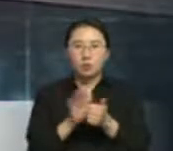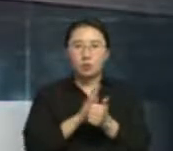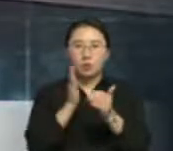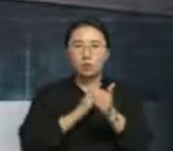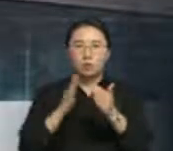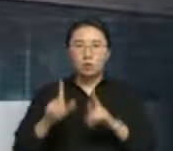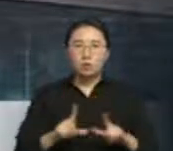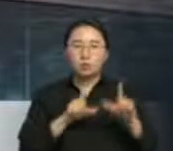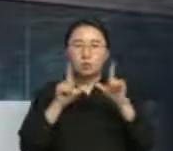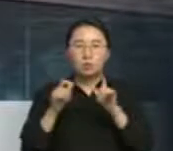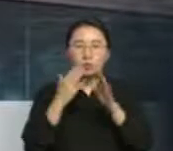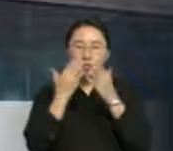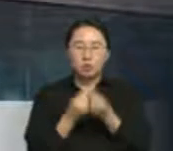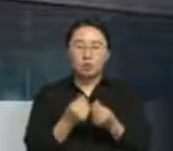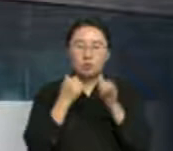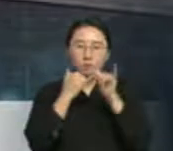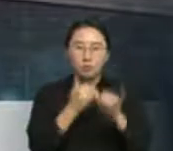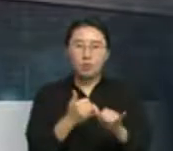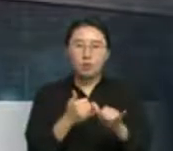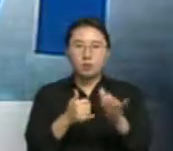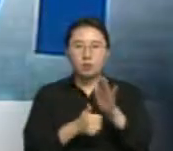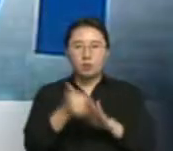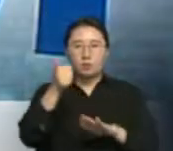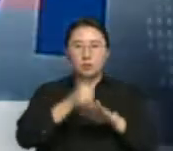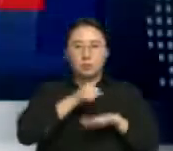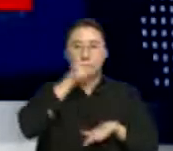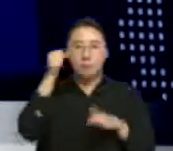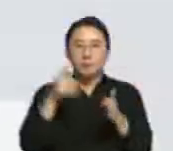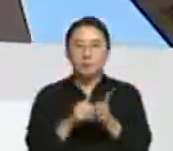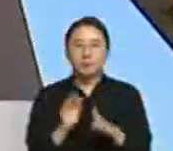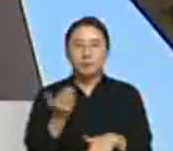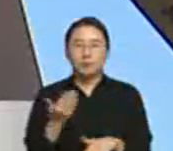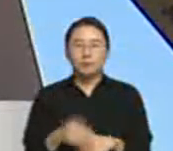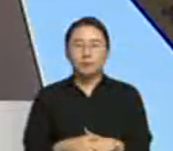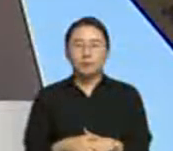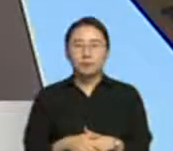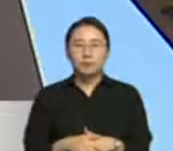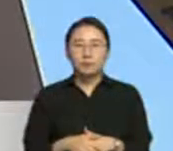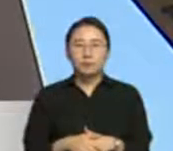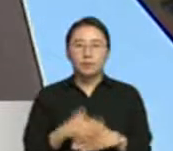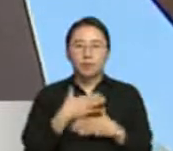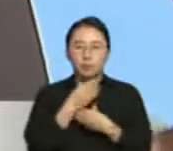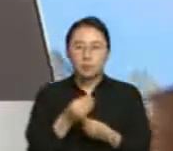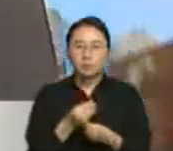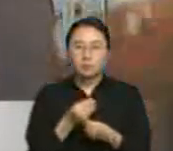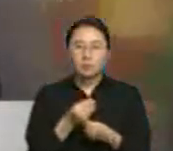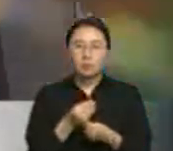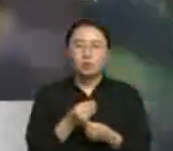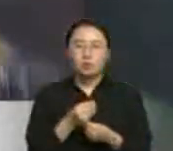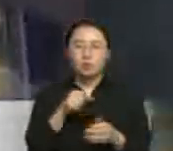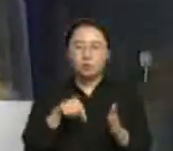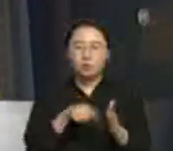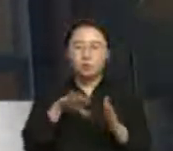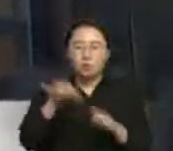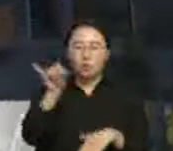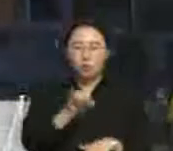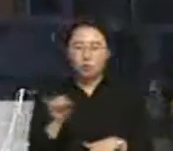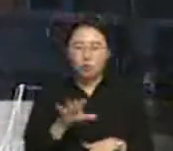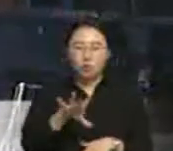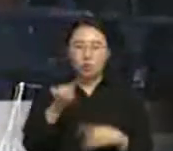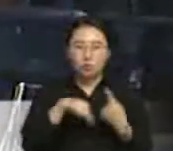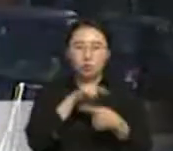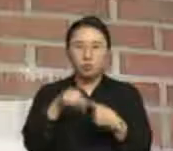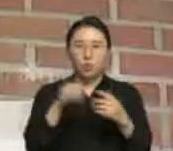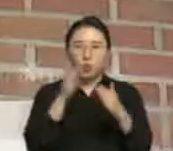공동생산 5 수사를 공부해서 최우수상을 수상했습니다 성동 안심 상가는 성동구 가 전국 최초로